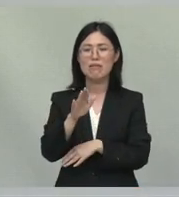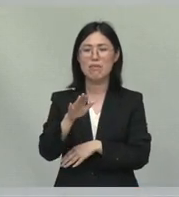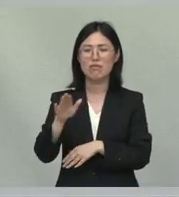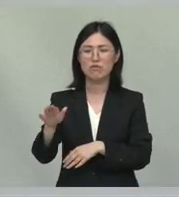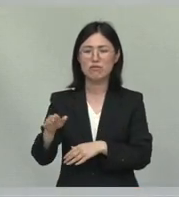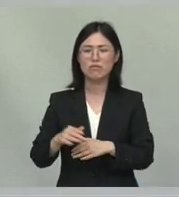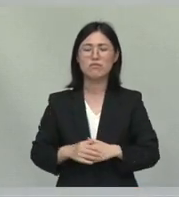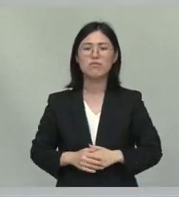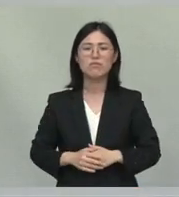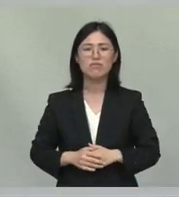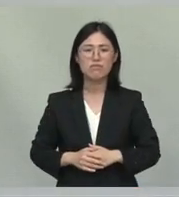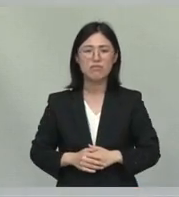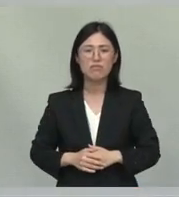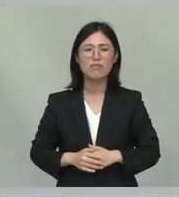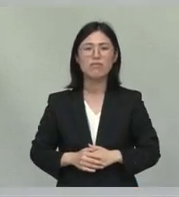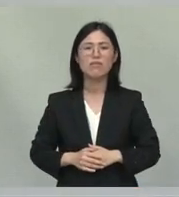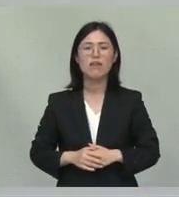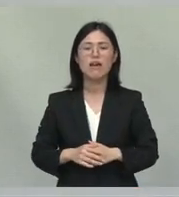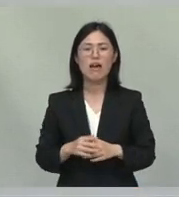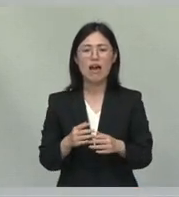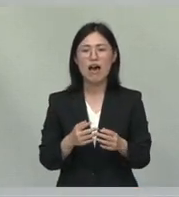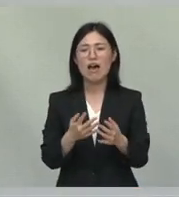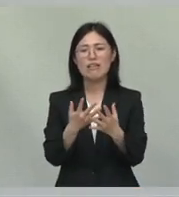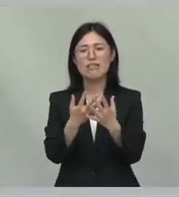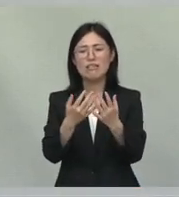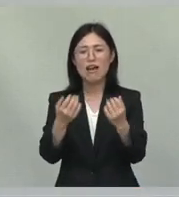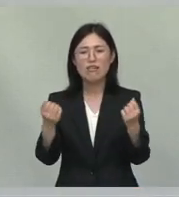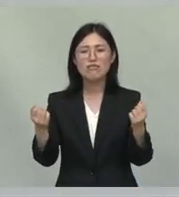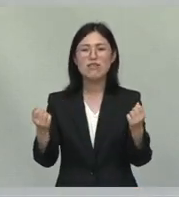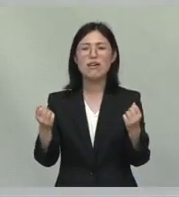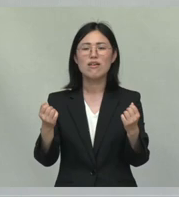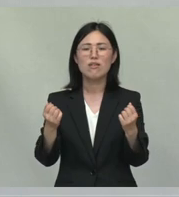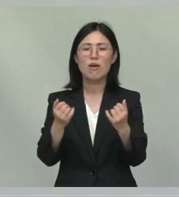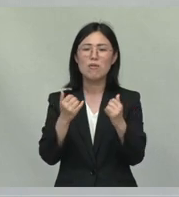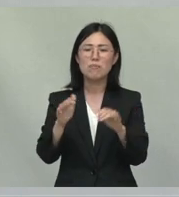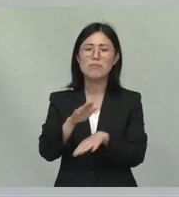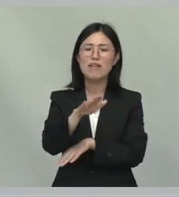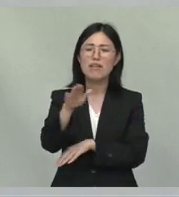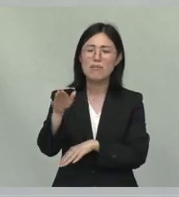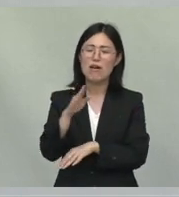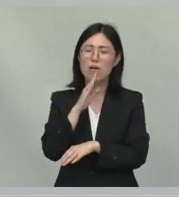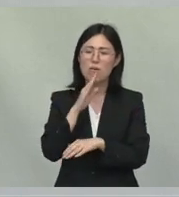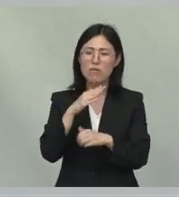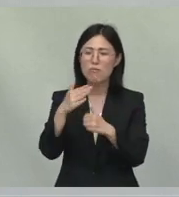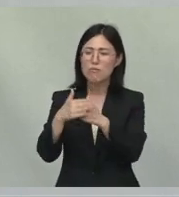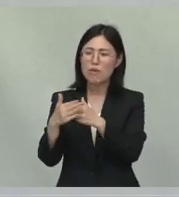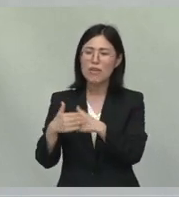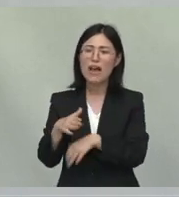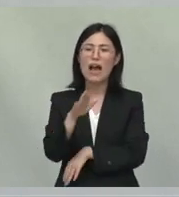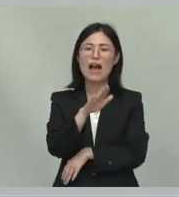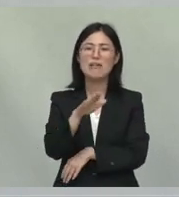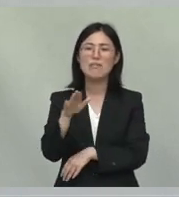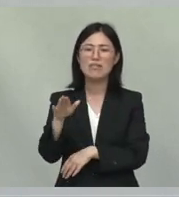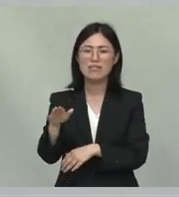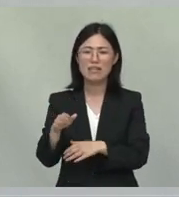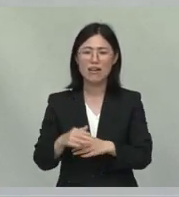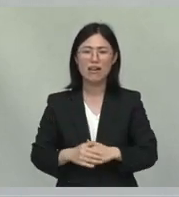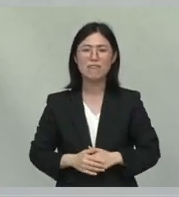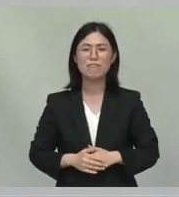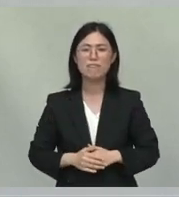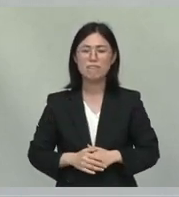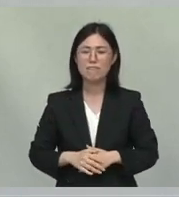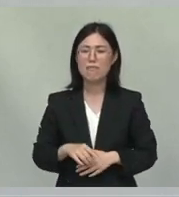他数の多くの方に今回大変お世話になりました。高い席からではありますけれ